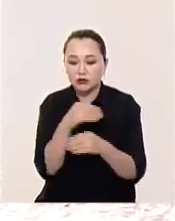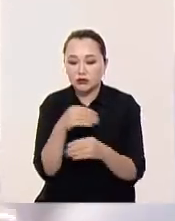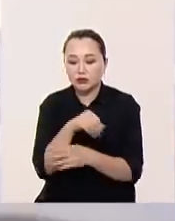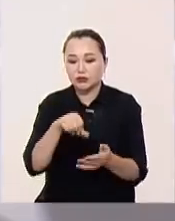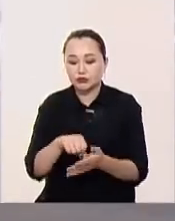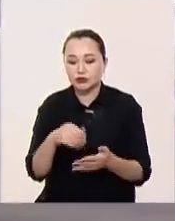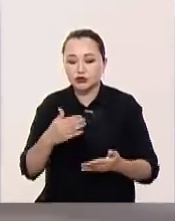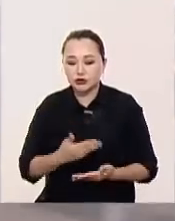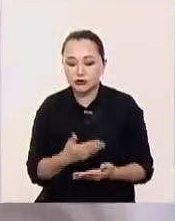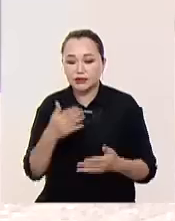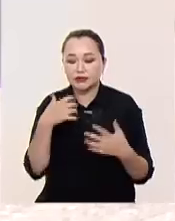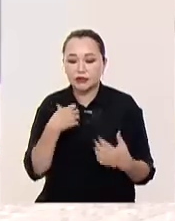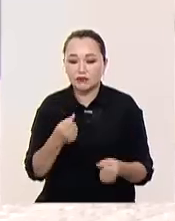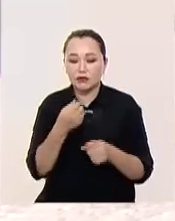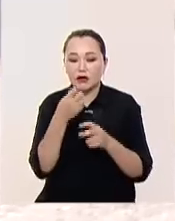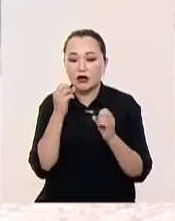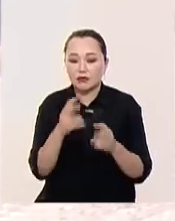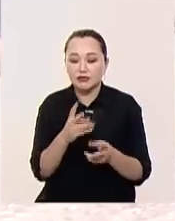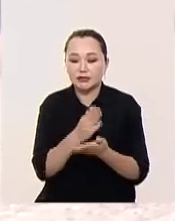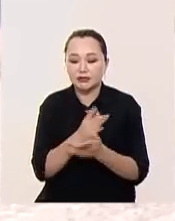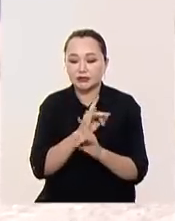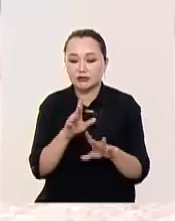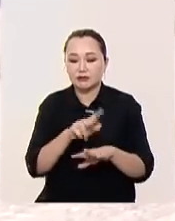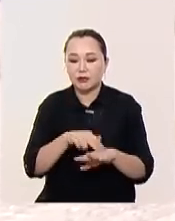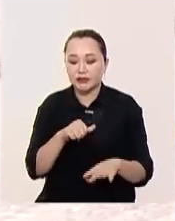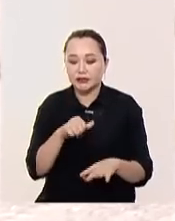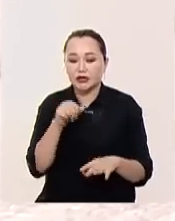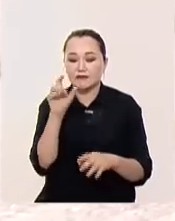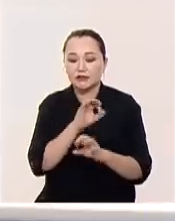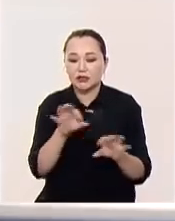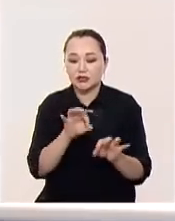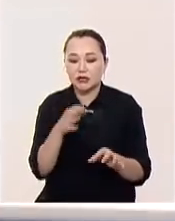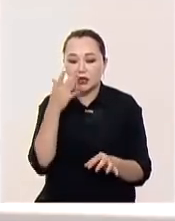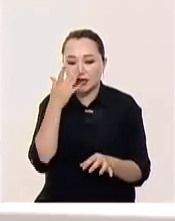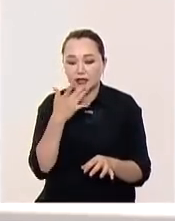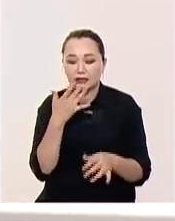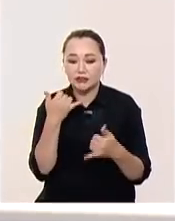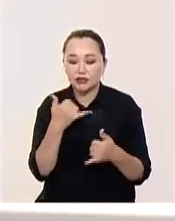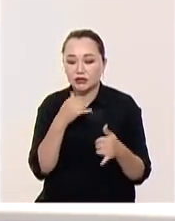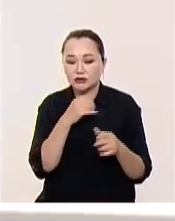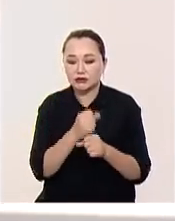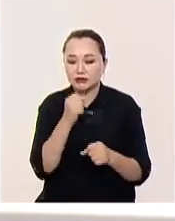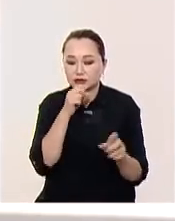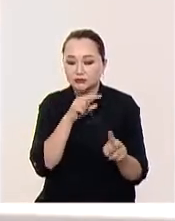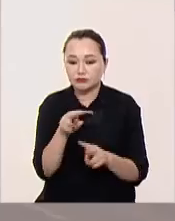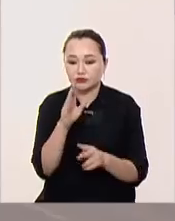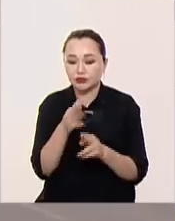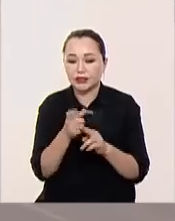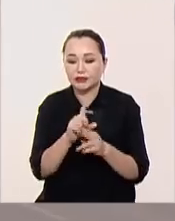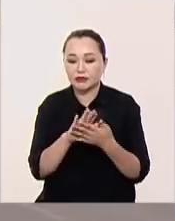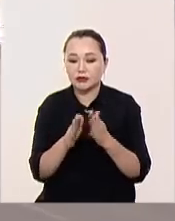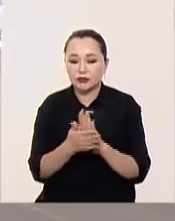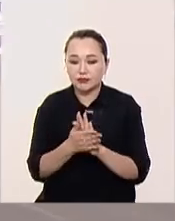қатысушыларының өмірі мен денсаулығына қауіп төндіреді дейді тәртіп сақшылары. Айтуларынша, жағдай енді жіті бақыланады. Бұл